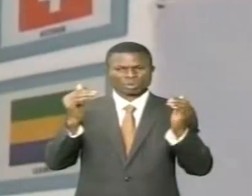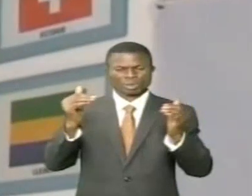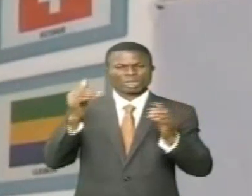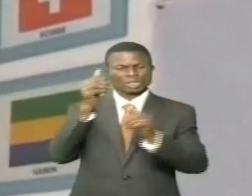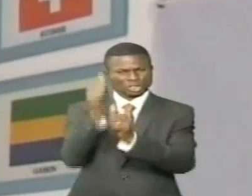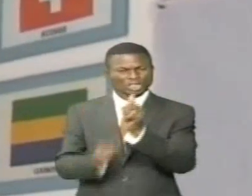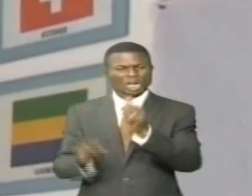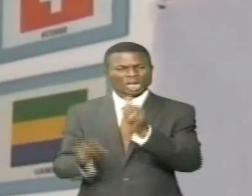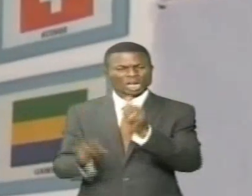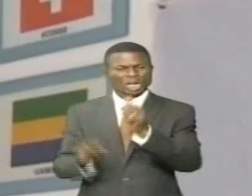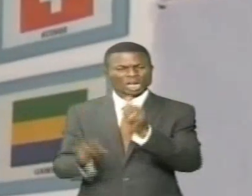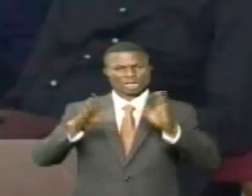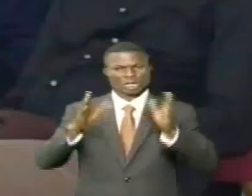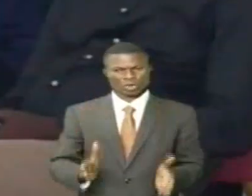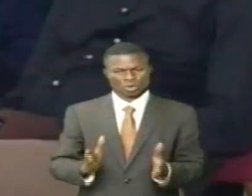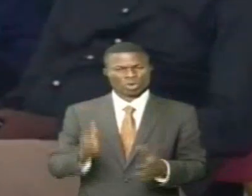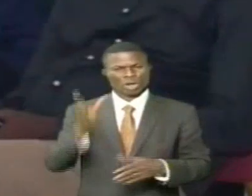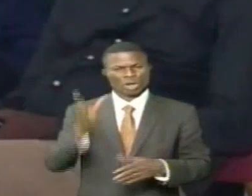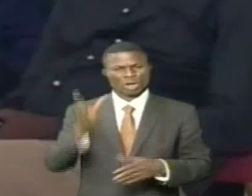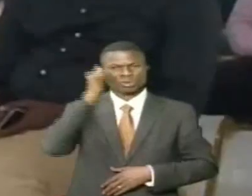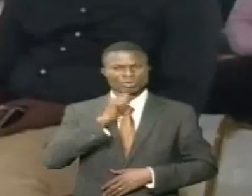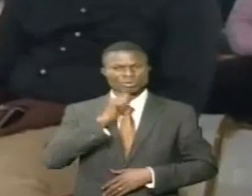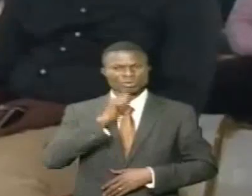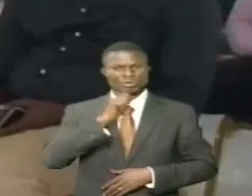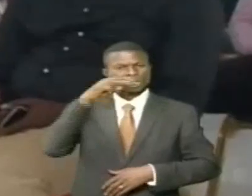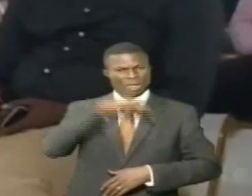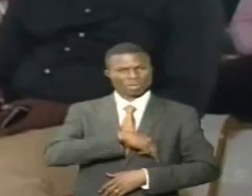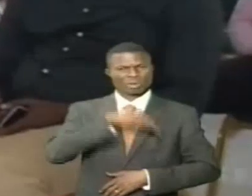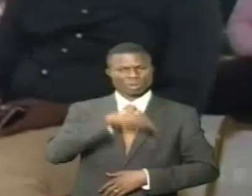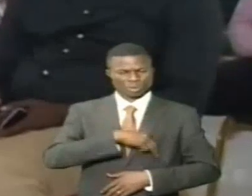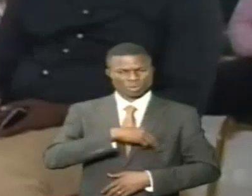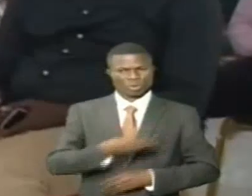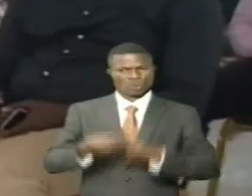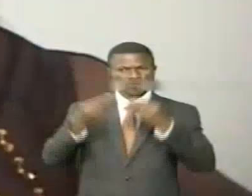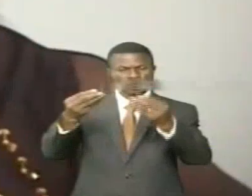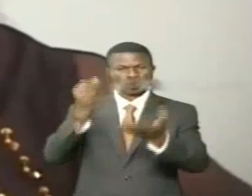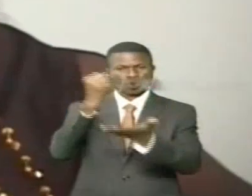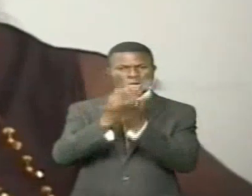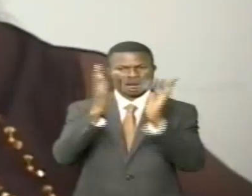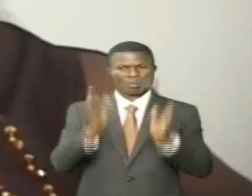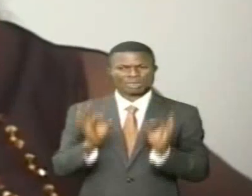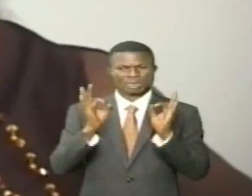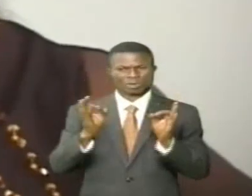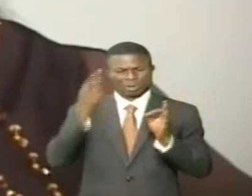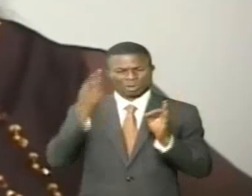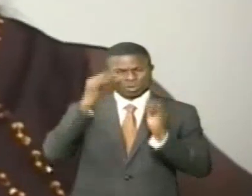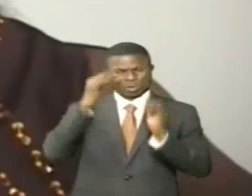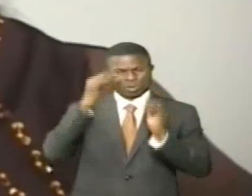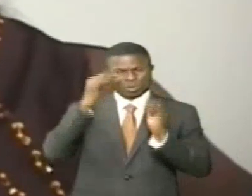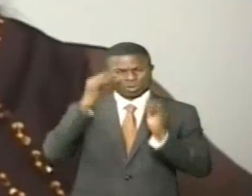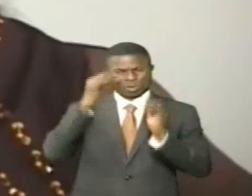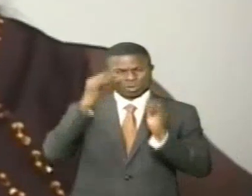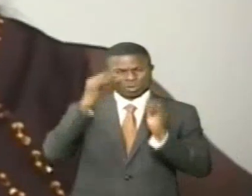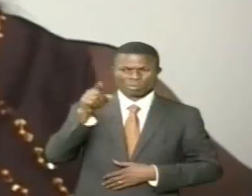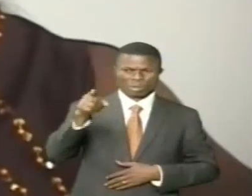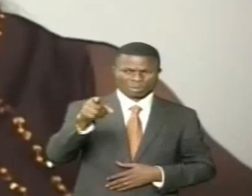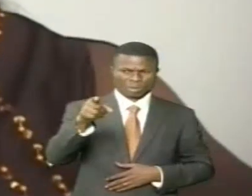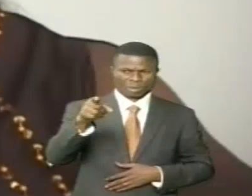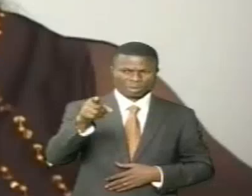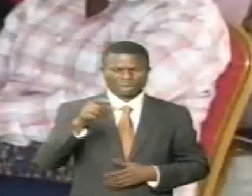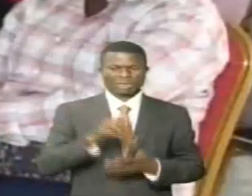des Congolaises et Congolais, telle est la mission confiée à la nouvelle ambassadrice pour la paix, Madame Joséphine Essika